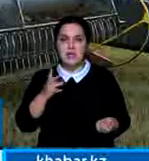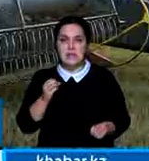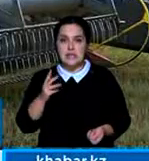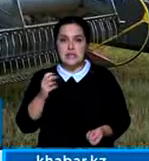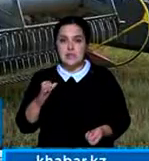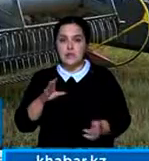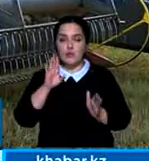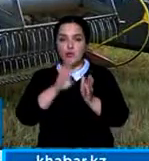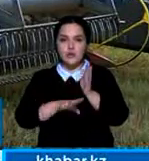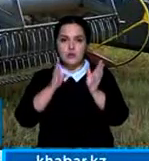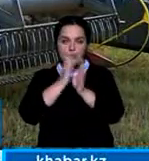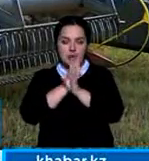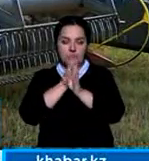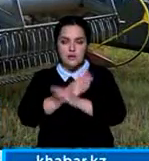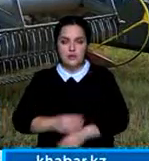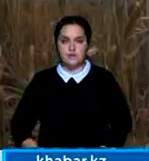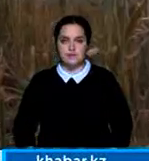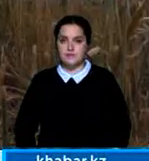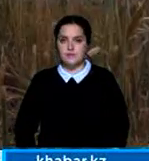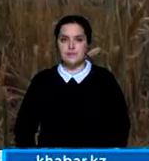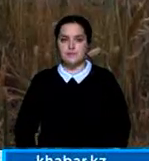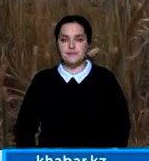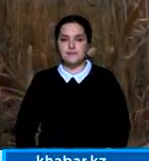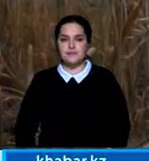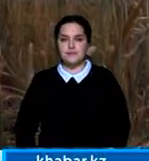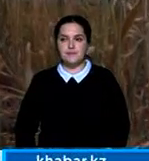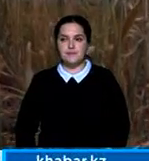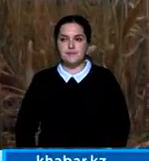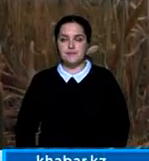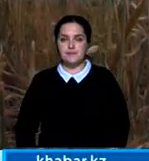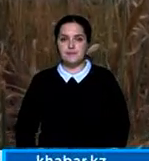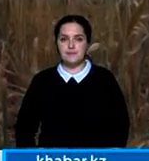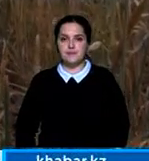зерна после ухудшения погоды. Наталья Строкова, Сергей Трахтенберг, Костанайская область, Хабаровск.